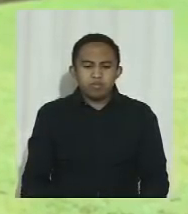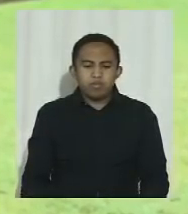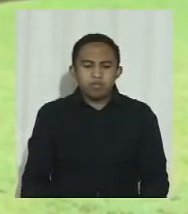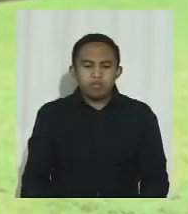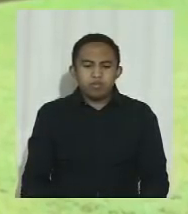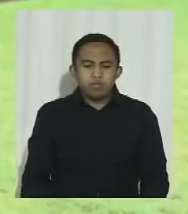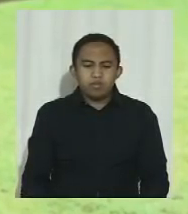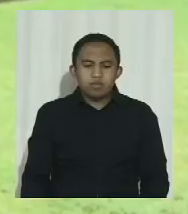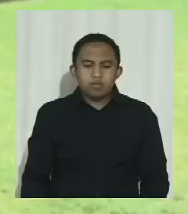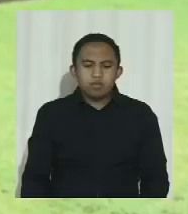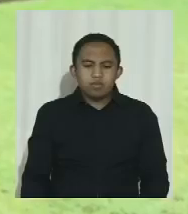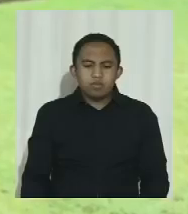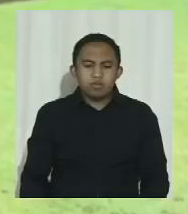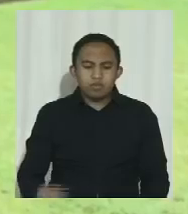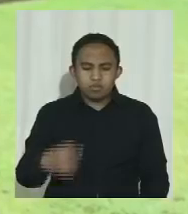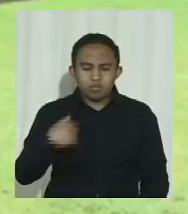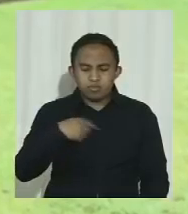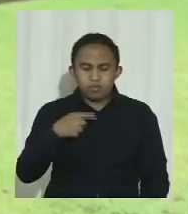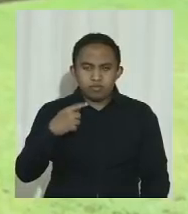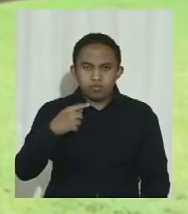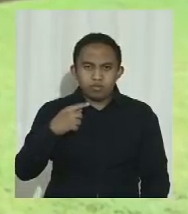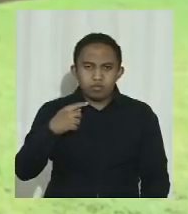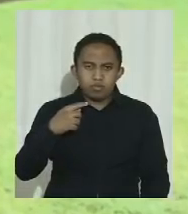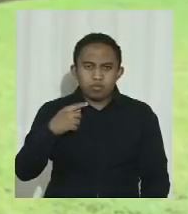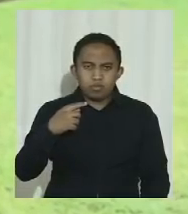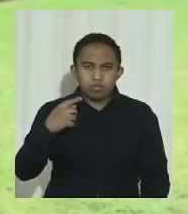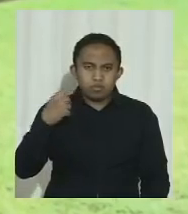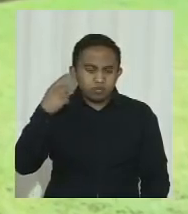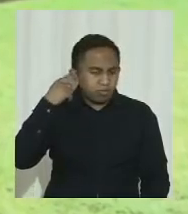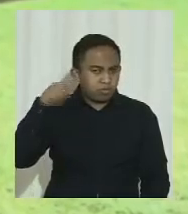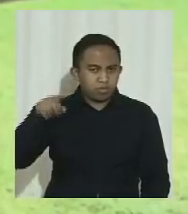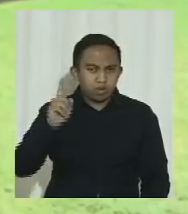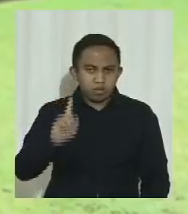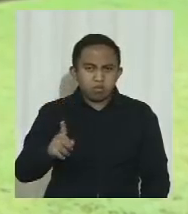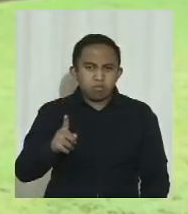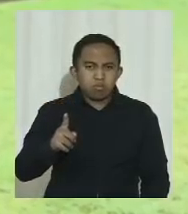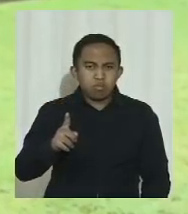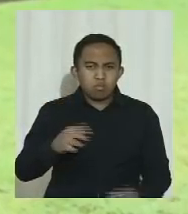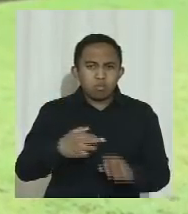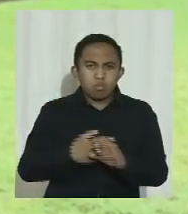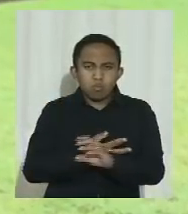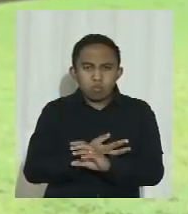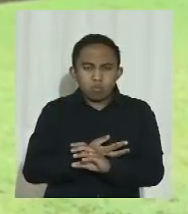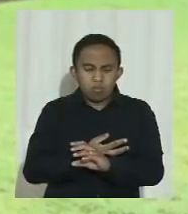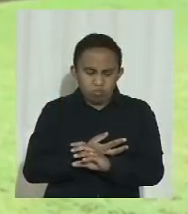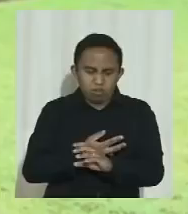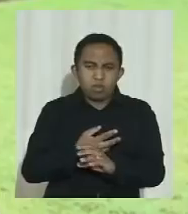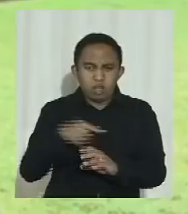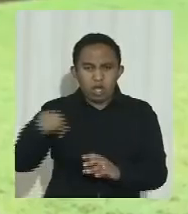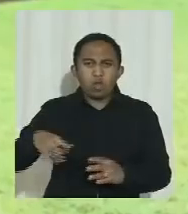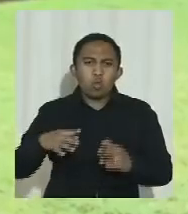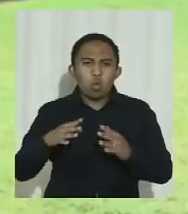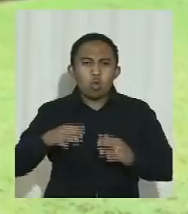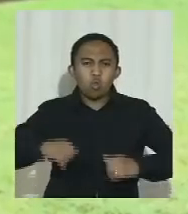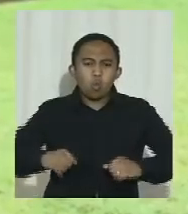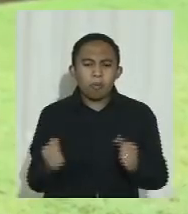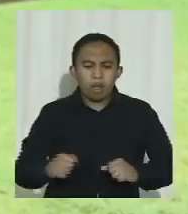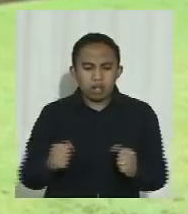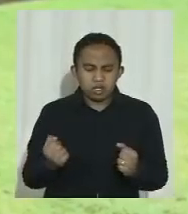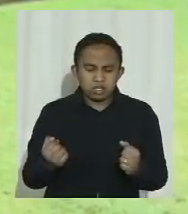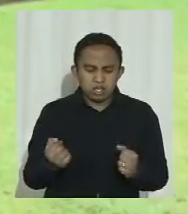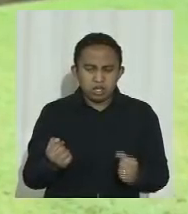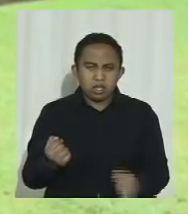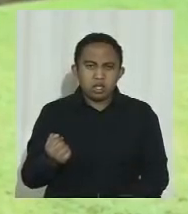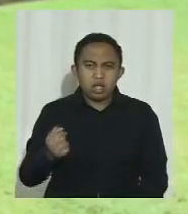ohatrany misy fiakarany kely zany atia Toamasina, tsy Toamasina tapitanàna akory le izy a fa